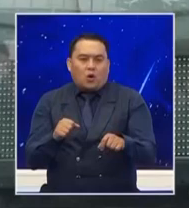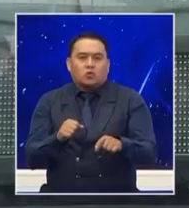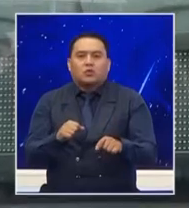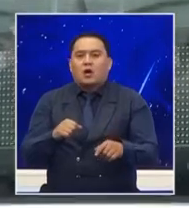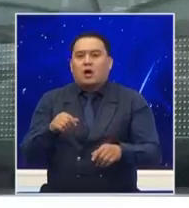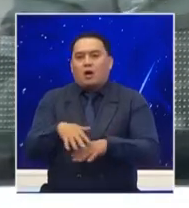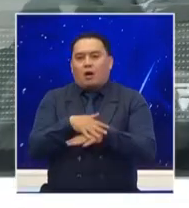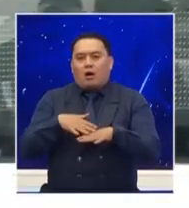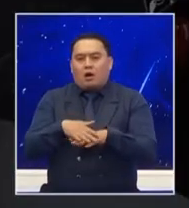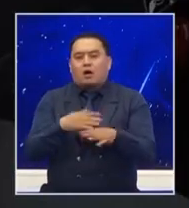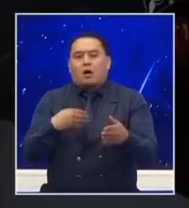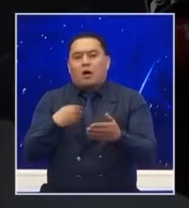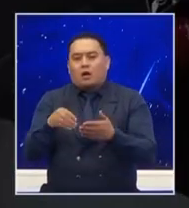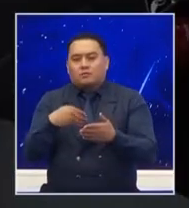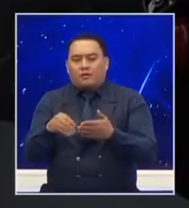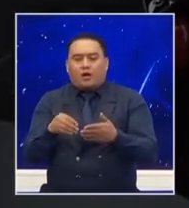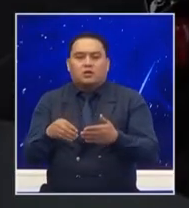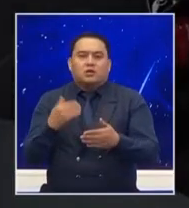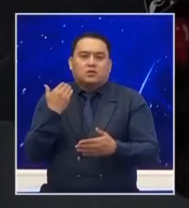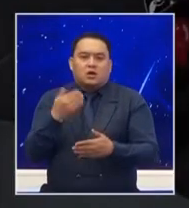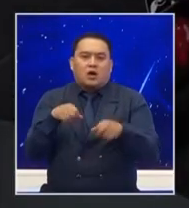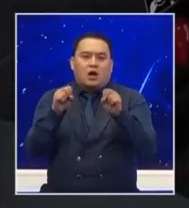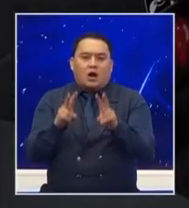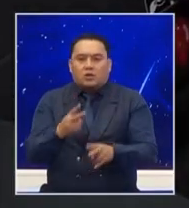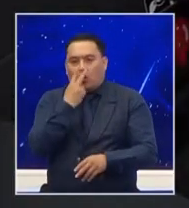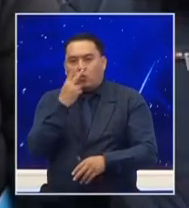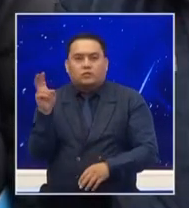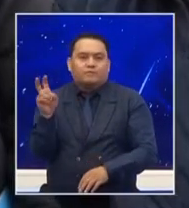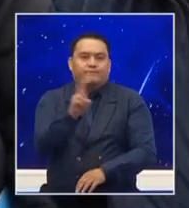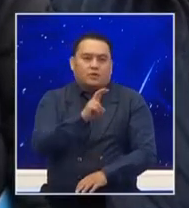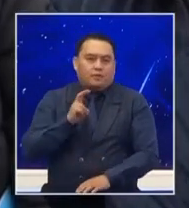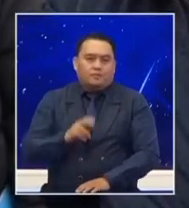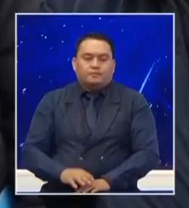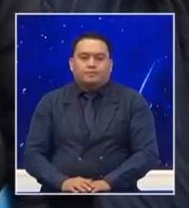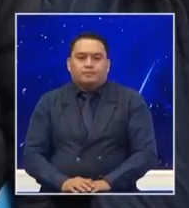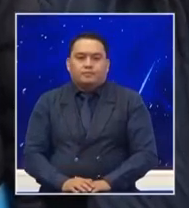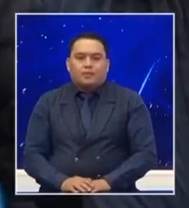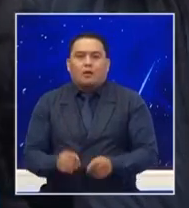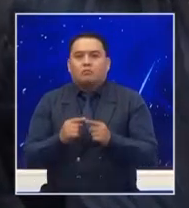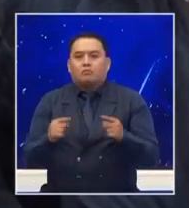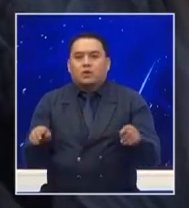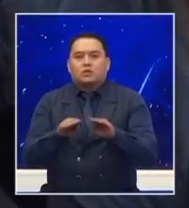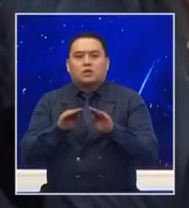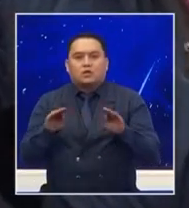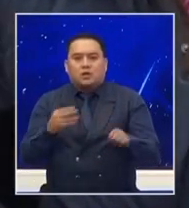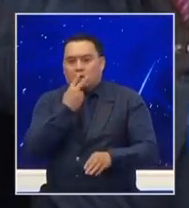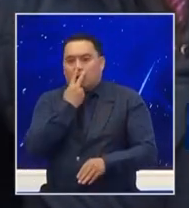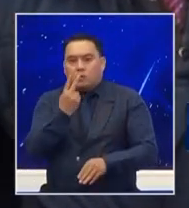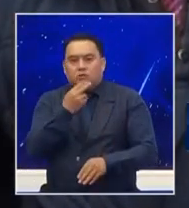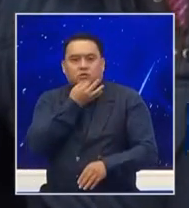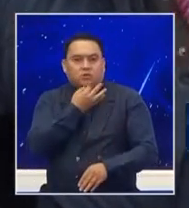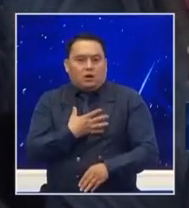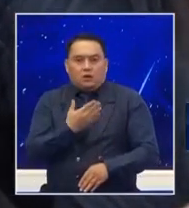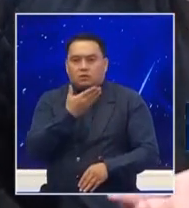тұрғындар игілігіне алынып жатқан көліктердің ішін арнайы көріп шықты. Талдықорған уже басқа деңгейде болу керек. Өте жақсы,